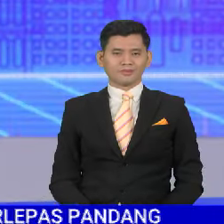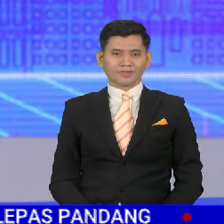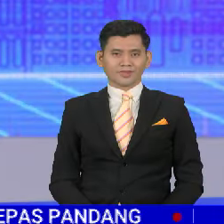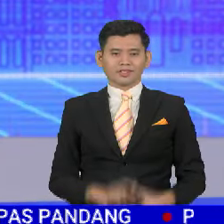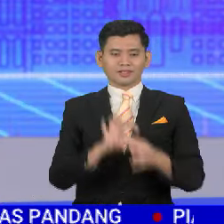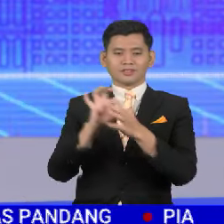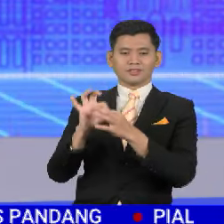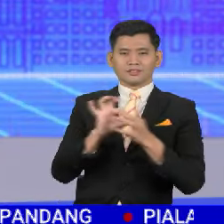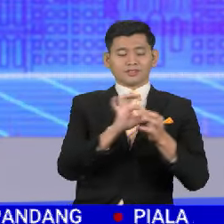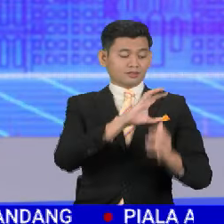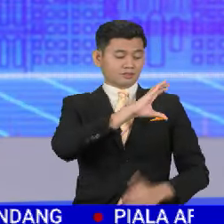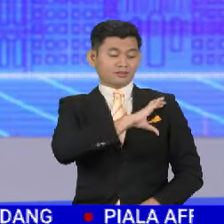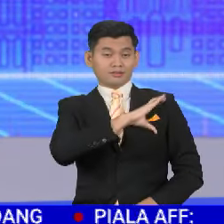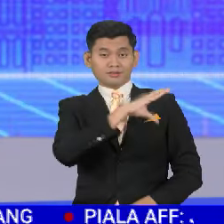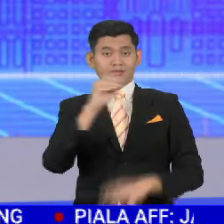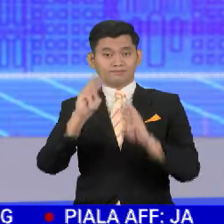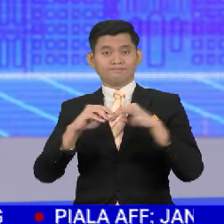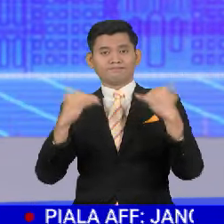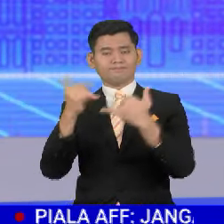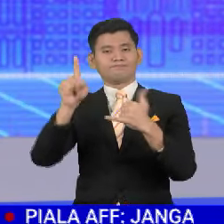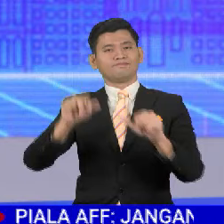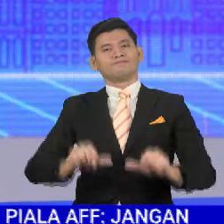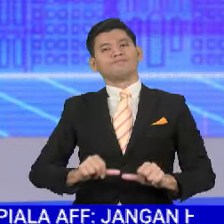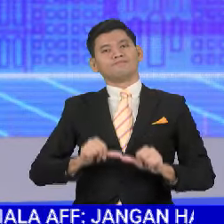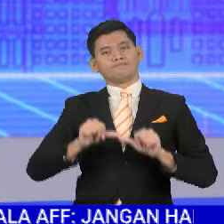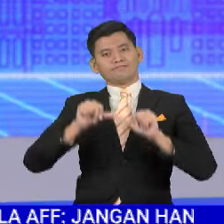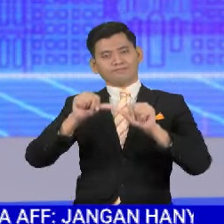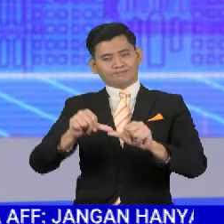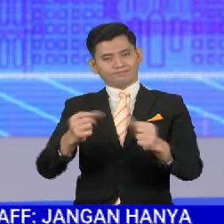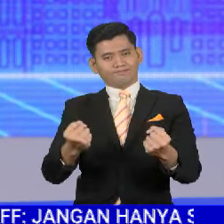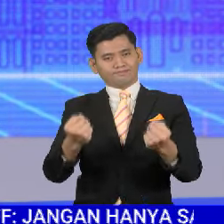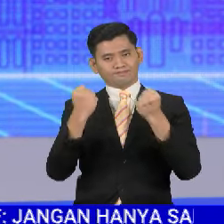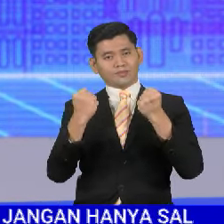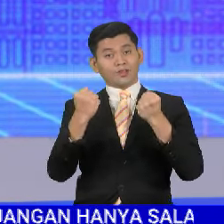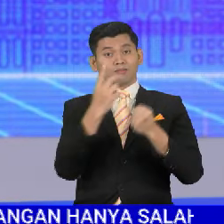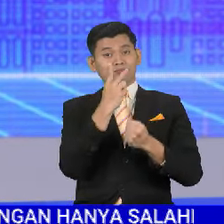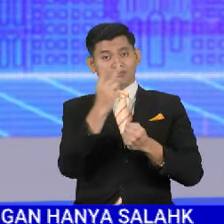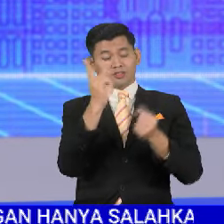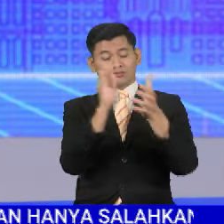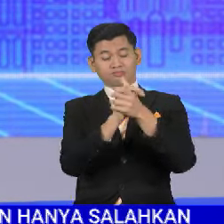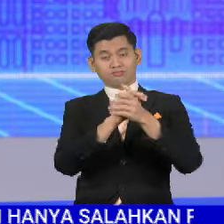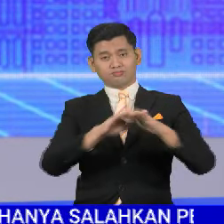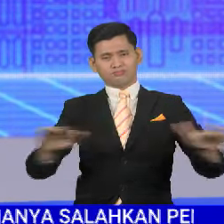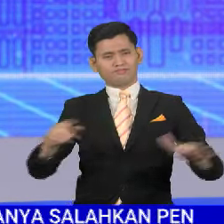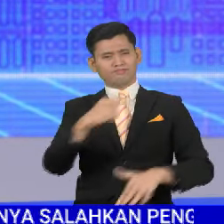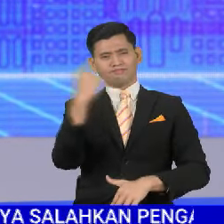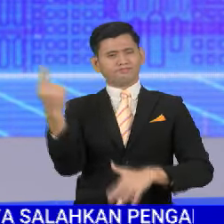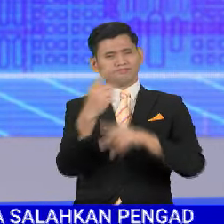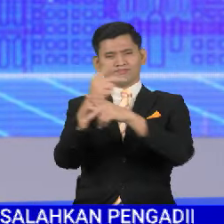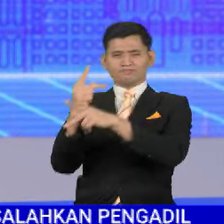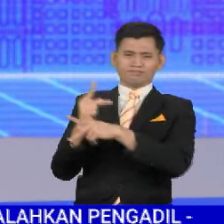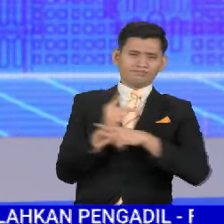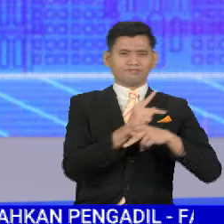kerjasama antara polisi dengan masyarakat perlu diterus terus di Perkasa bagi memastikan keselamatan Setia Sete